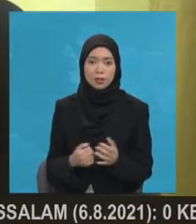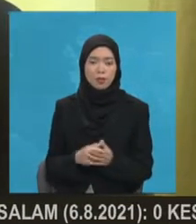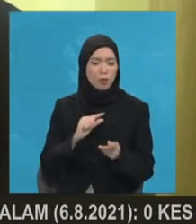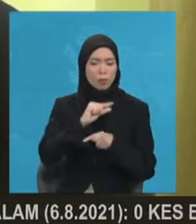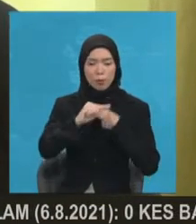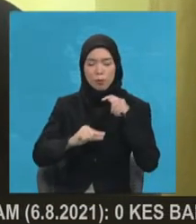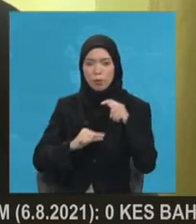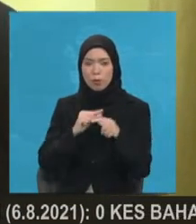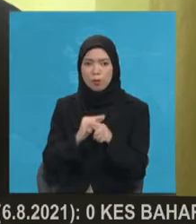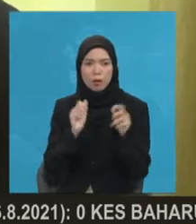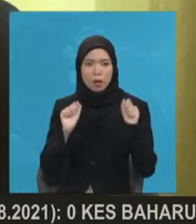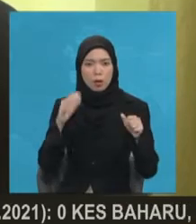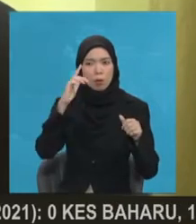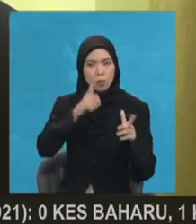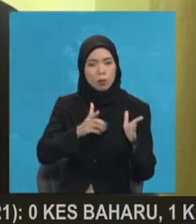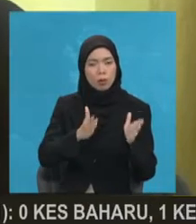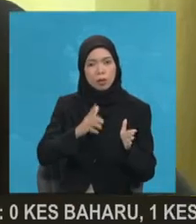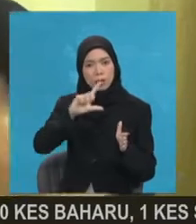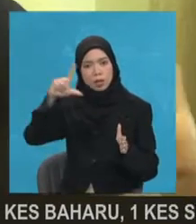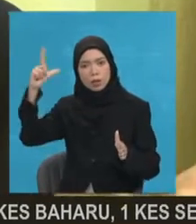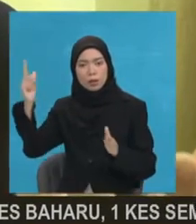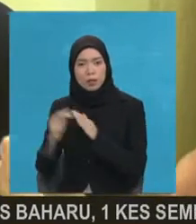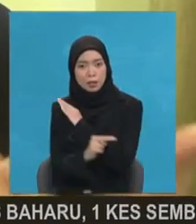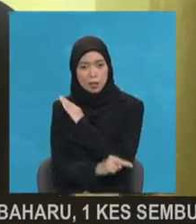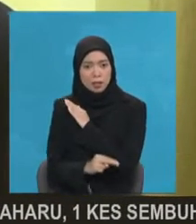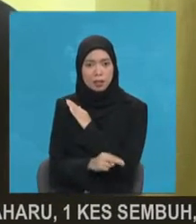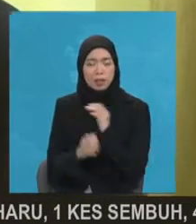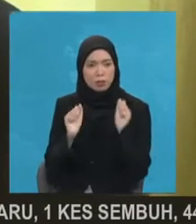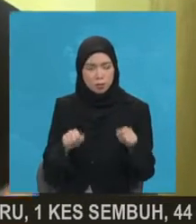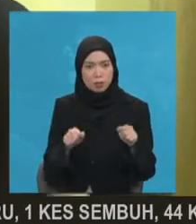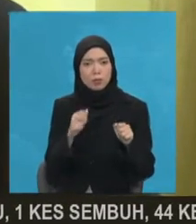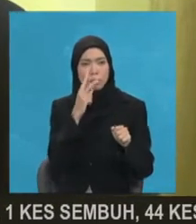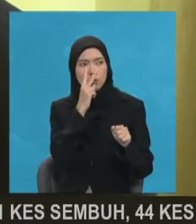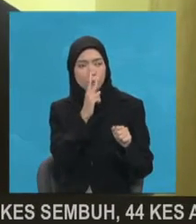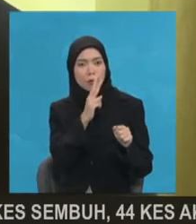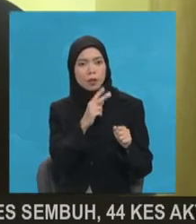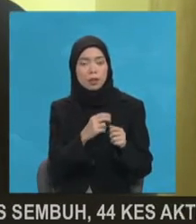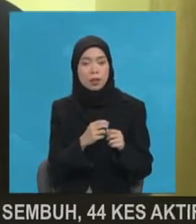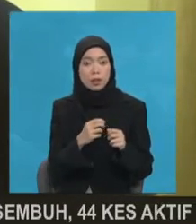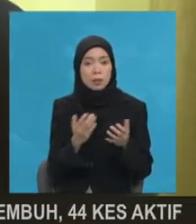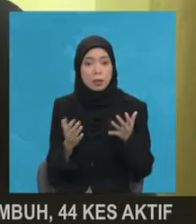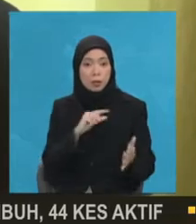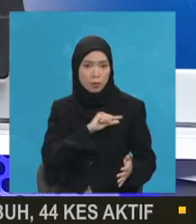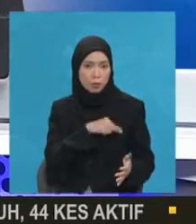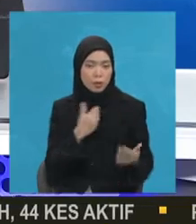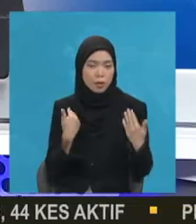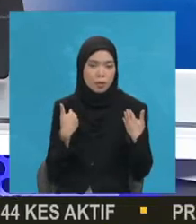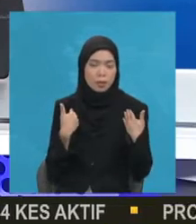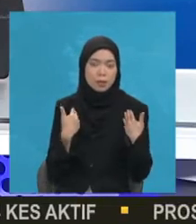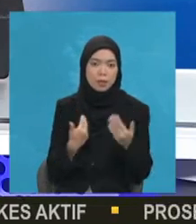ada opportunity untuk petani punya program money boleh keluar Ray EV Kalau kulitnya itu ada